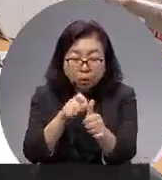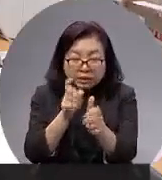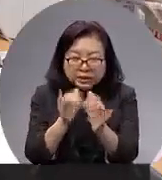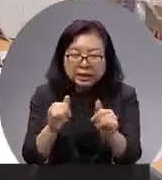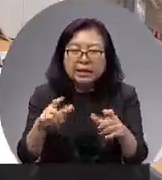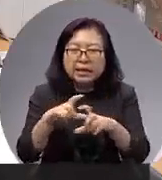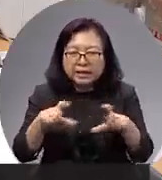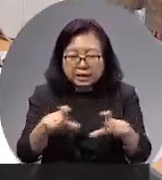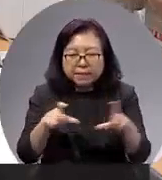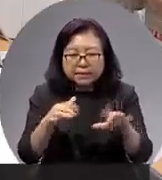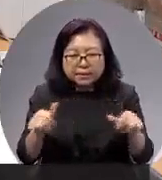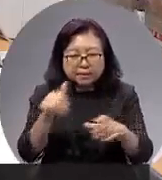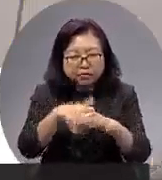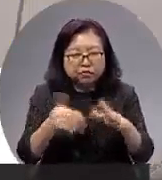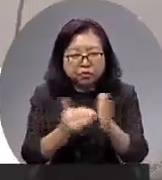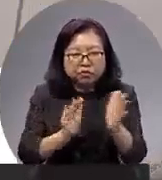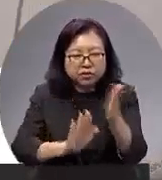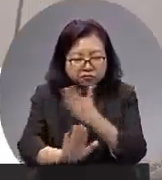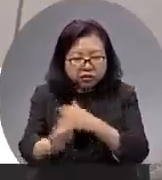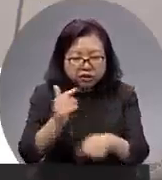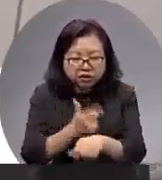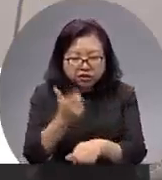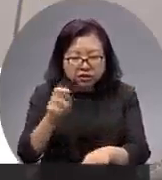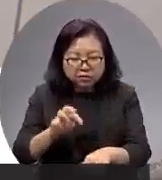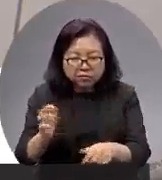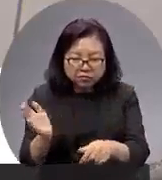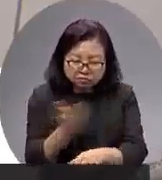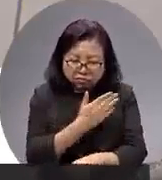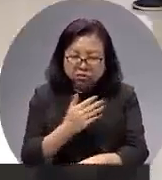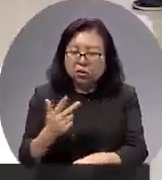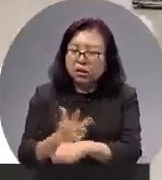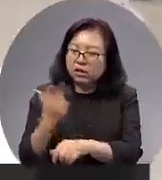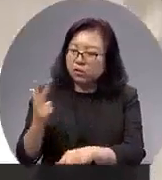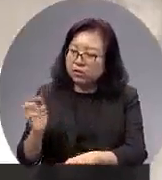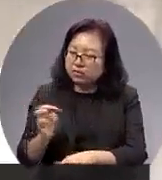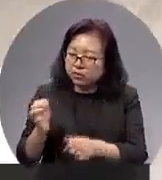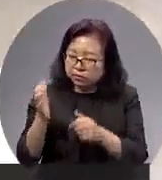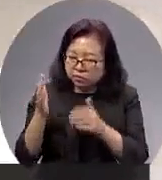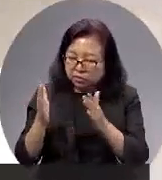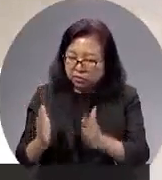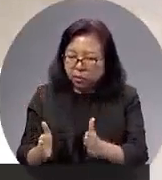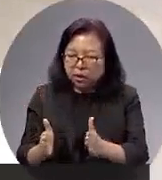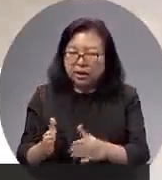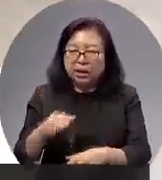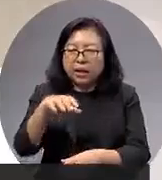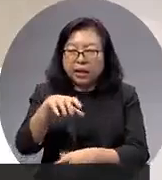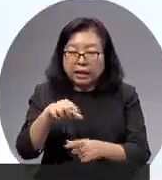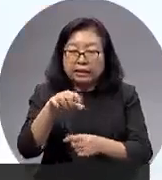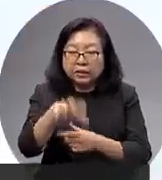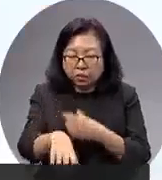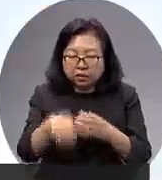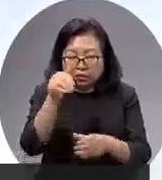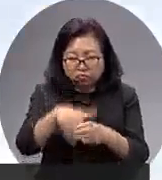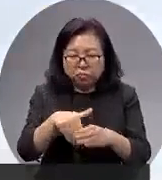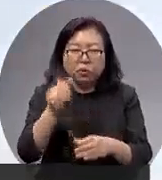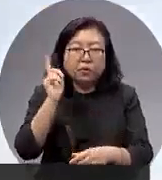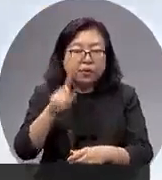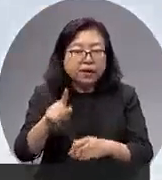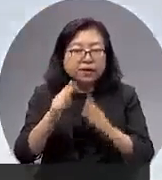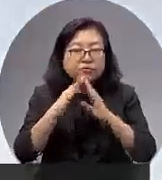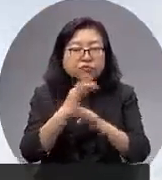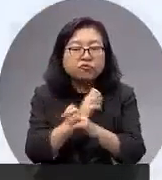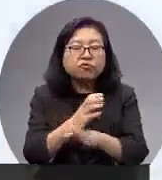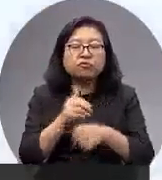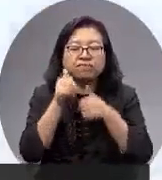유권자 2표 가 끝난 뒤 오후 6시 반부터 7시 반까지 같은 장소에서 투표 하게 됩니다 내일 투표는 주소에 따라 지정된